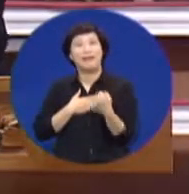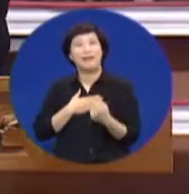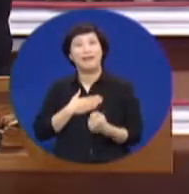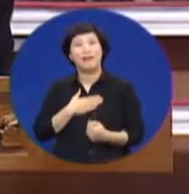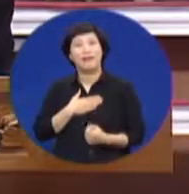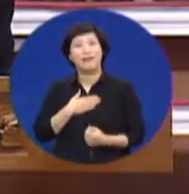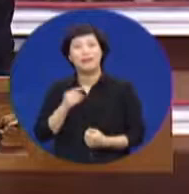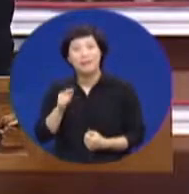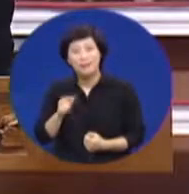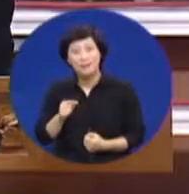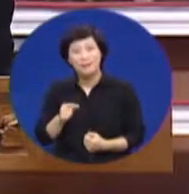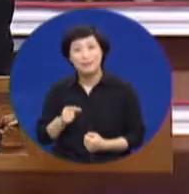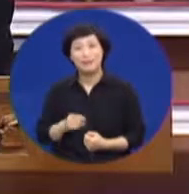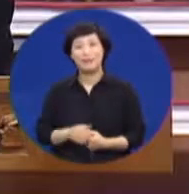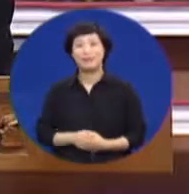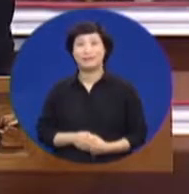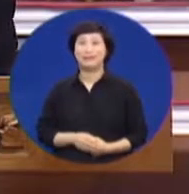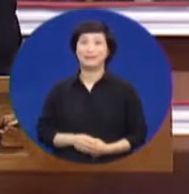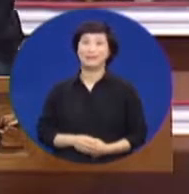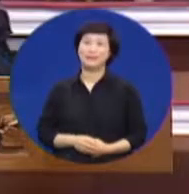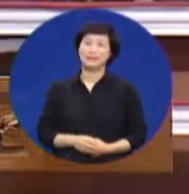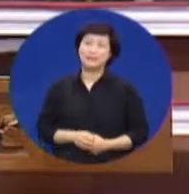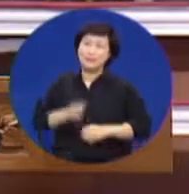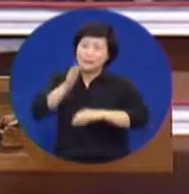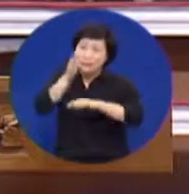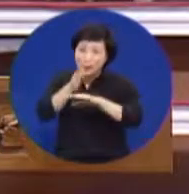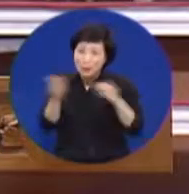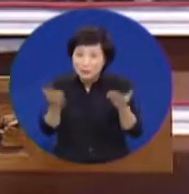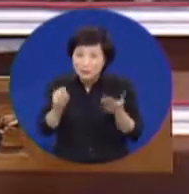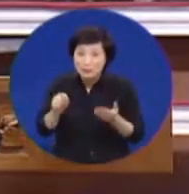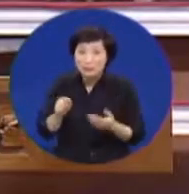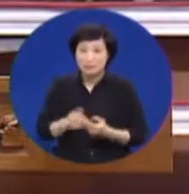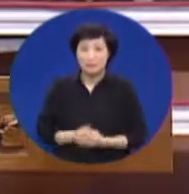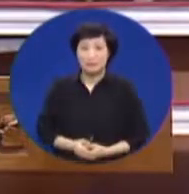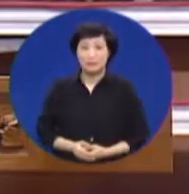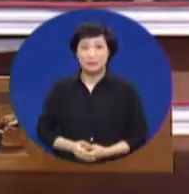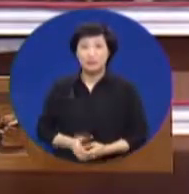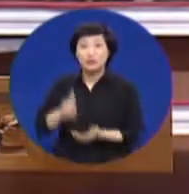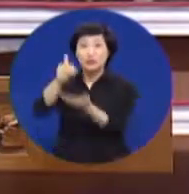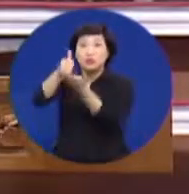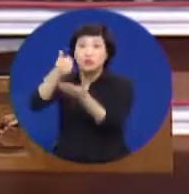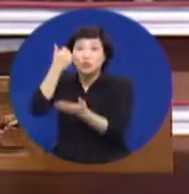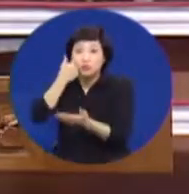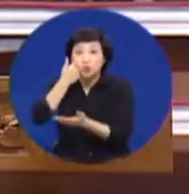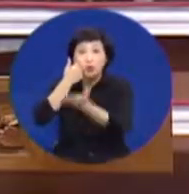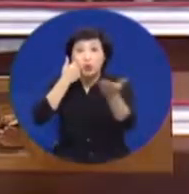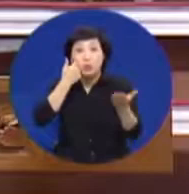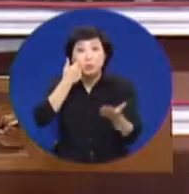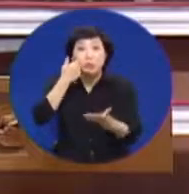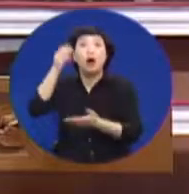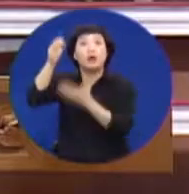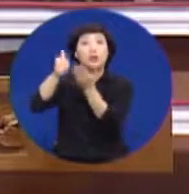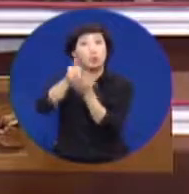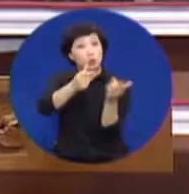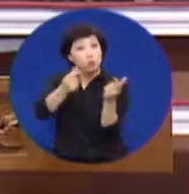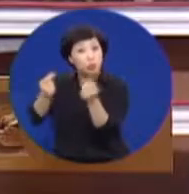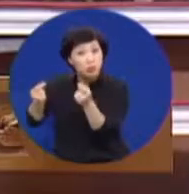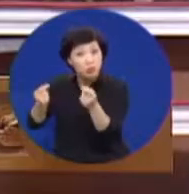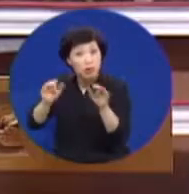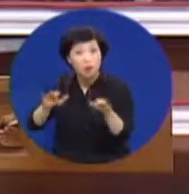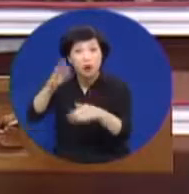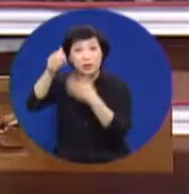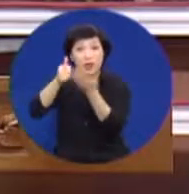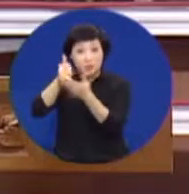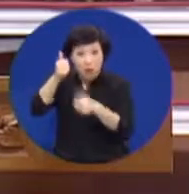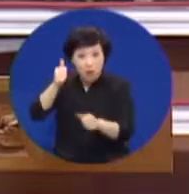이런 신기한 일도 있나? 그분의 신분이 누구냐니까 하나님이시오.